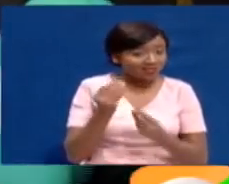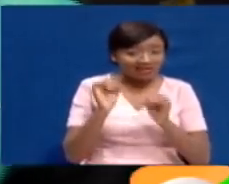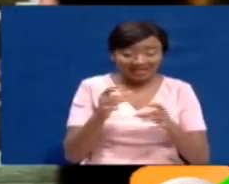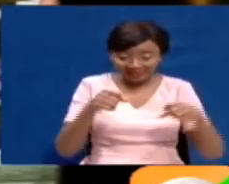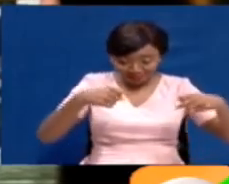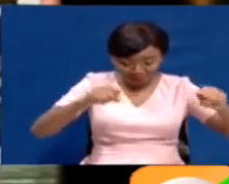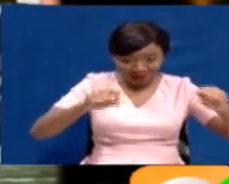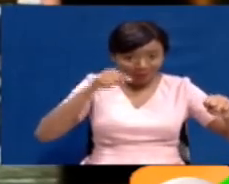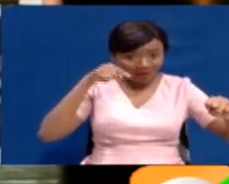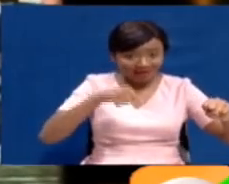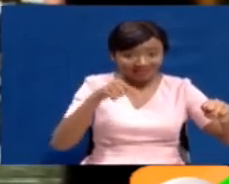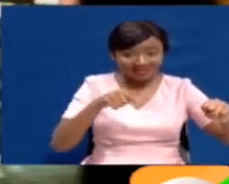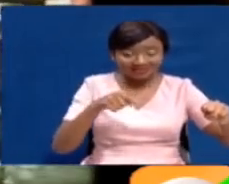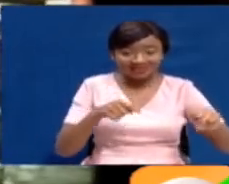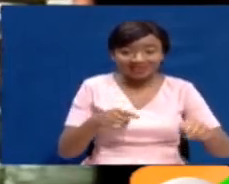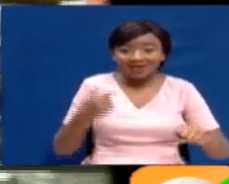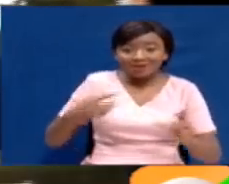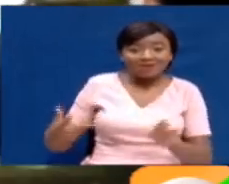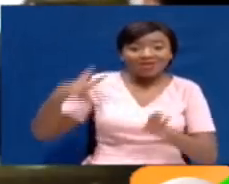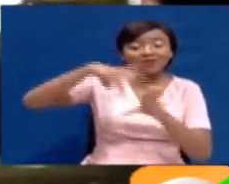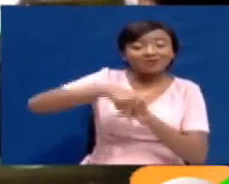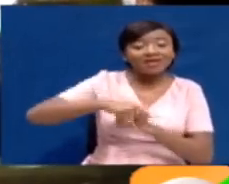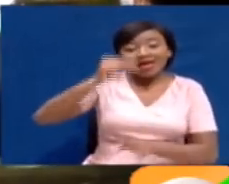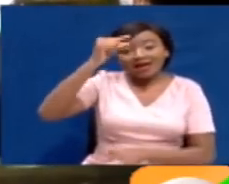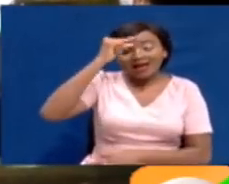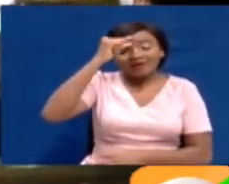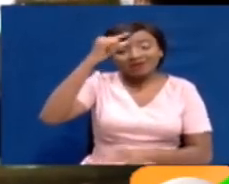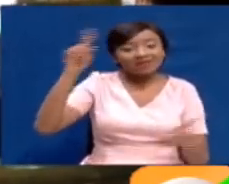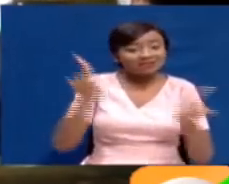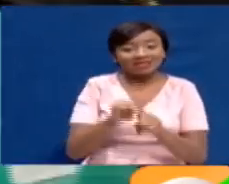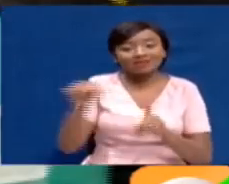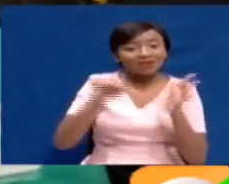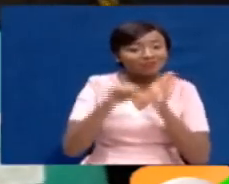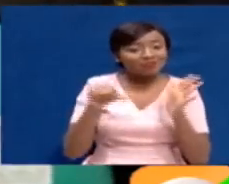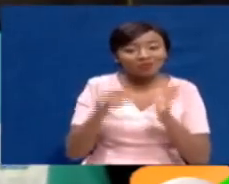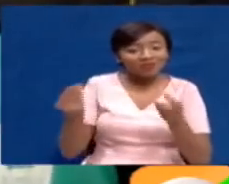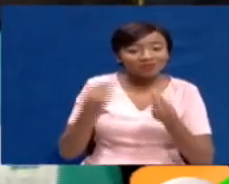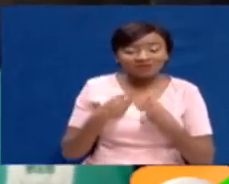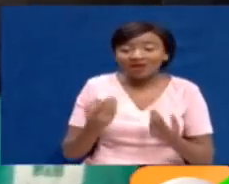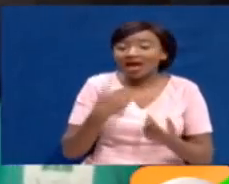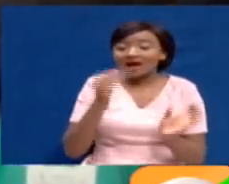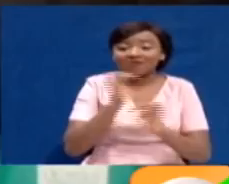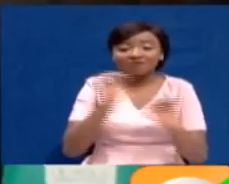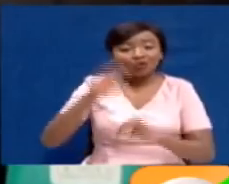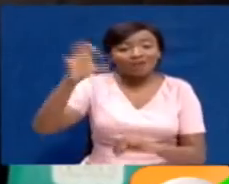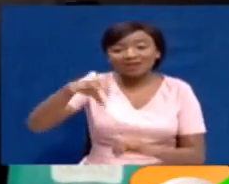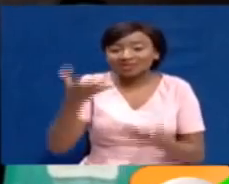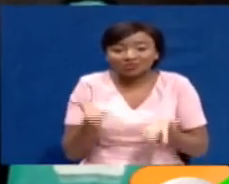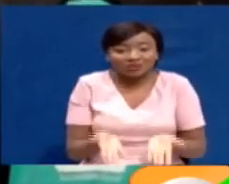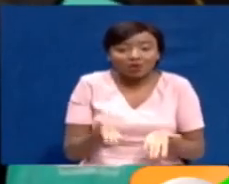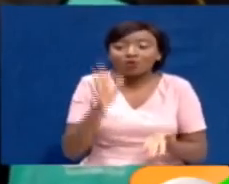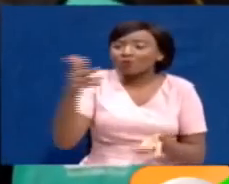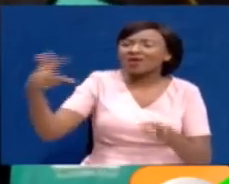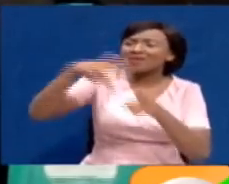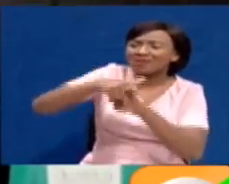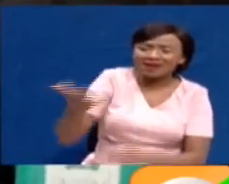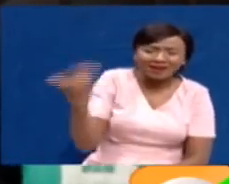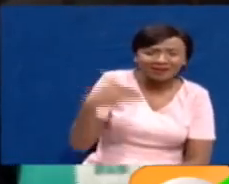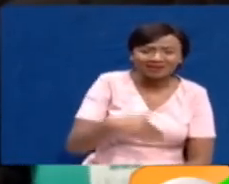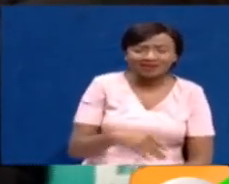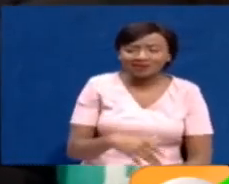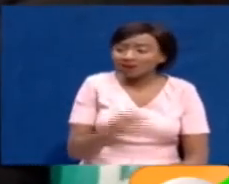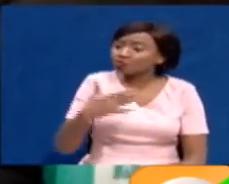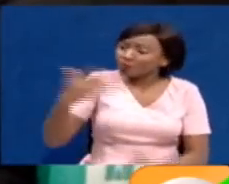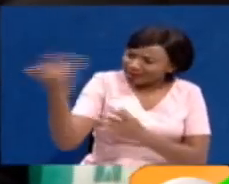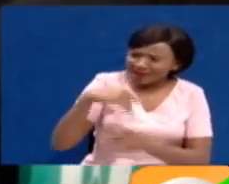pikipiki imeleta shida mingi. Maana nibeba niko na serikali yenyewe imeleta shida mingi. Kuna gari ya kwenda kwetu sasa hivi. Hebu karia ni kupeleka. Hakuna gari